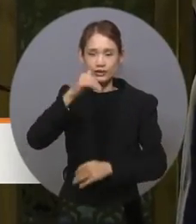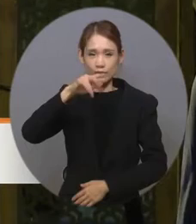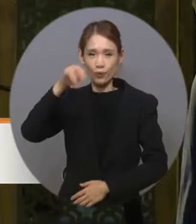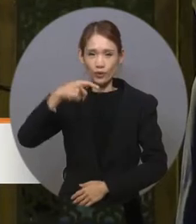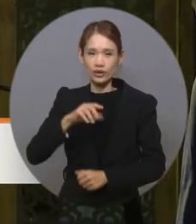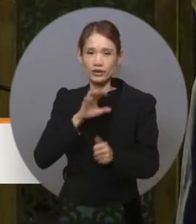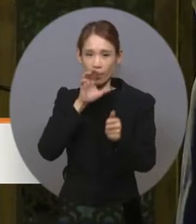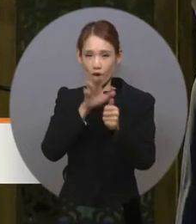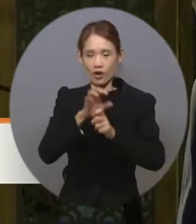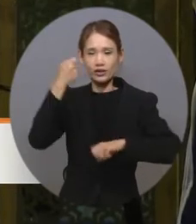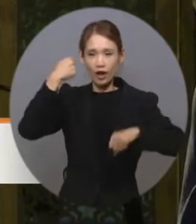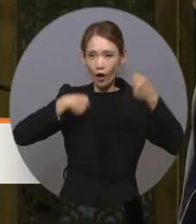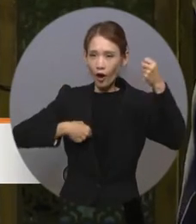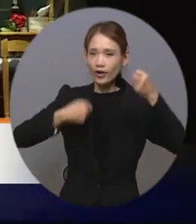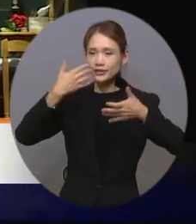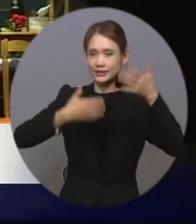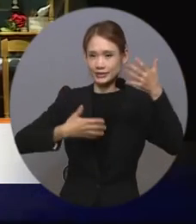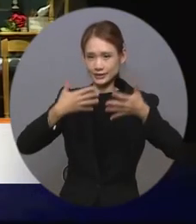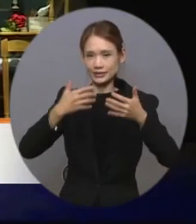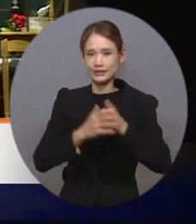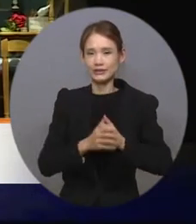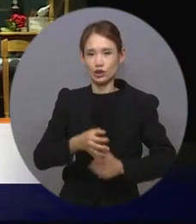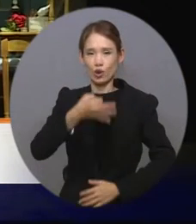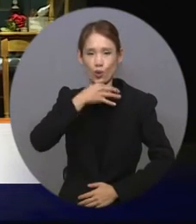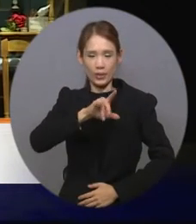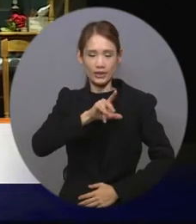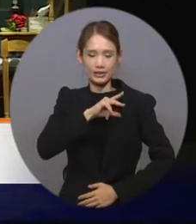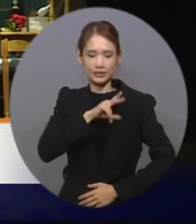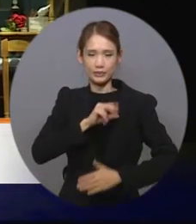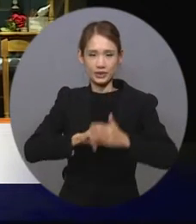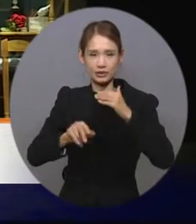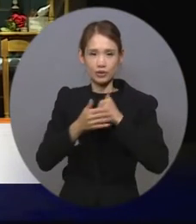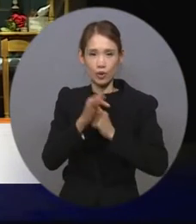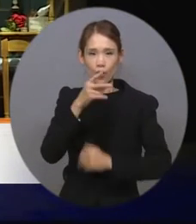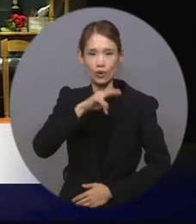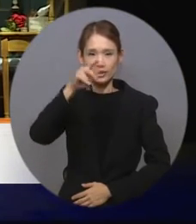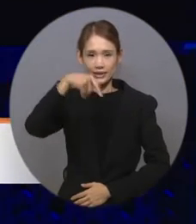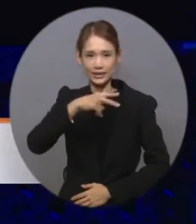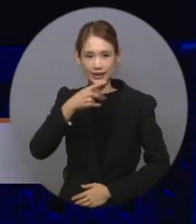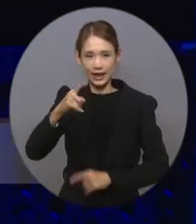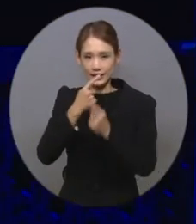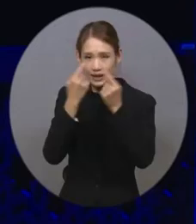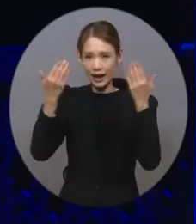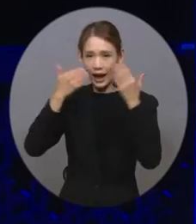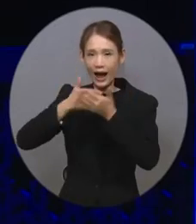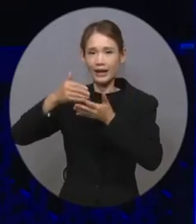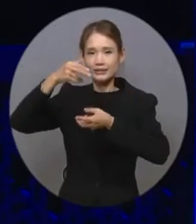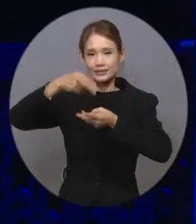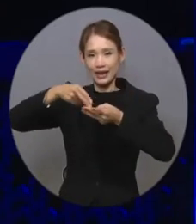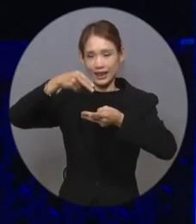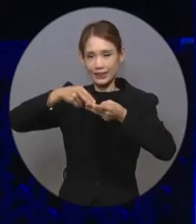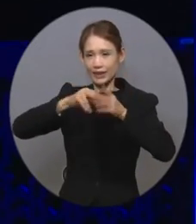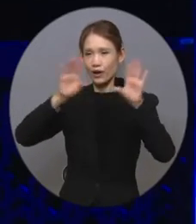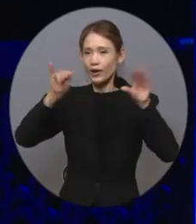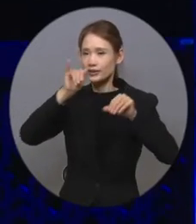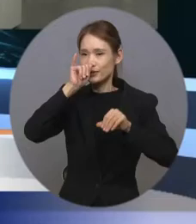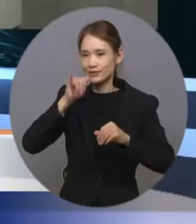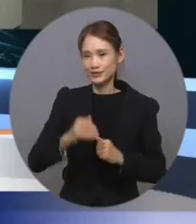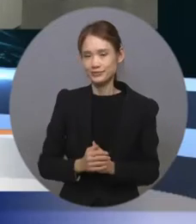맡은 연극 욕망이라는 이름의 전차가 홍익대 대학로 아트센터 대극장에 오릅니다.